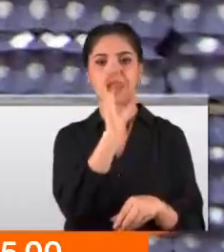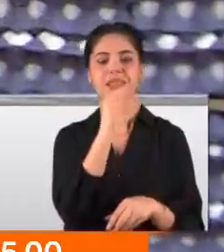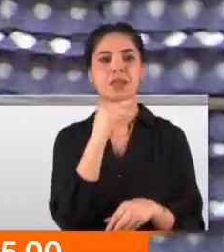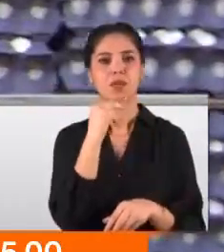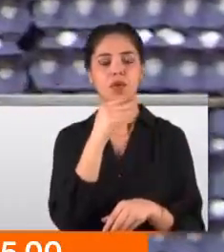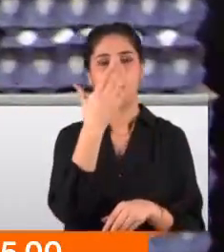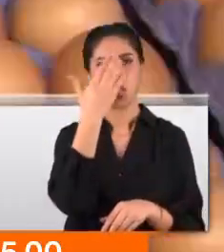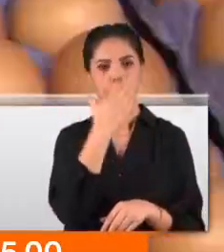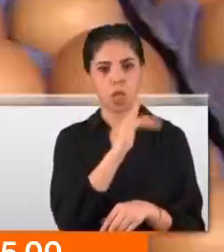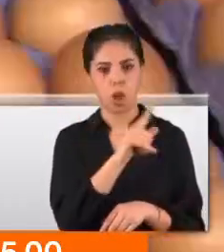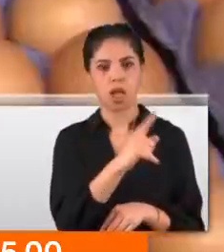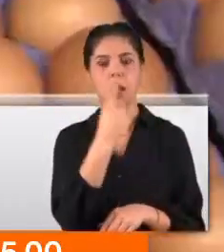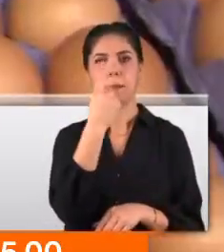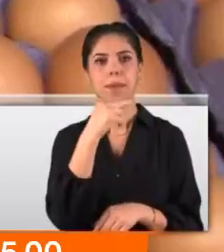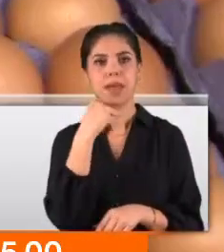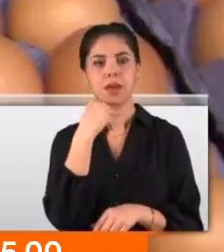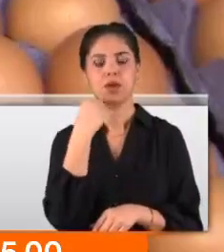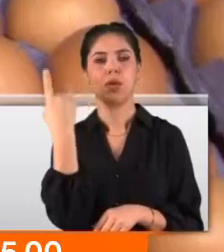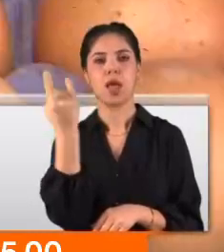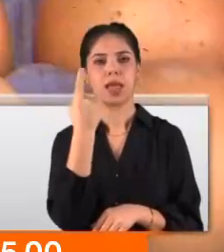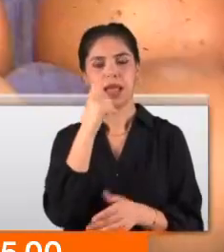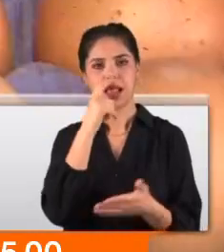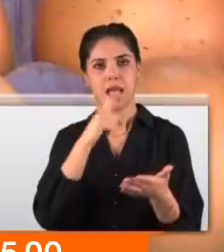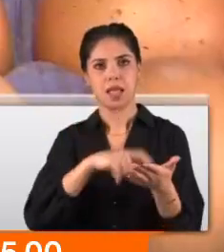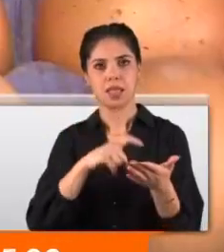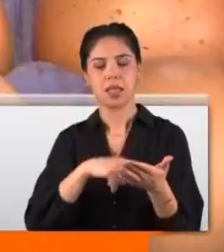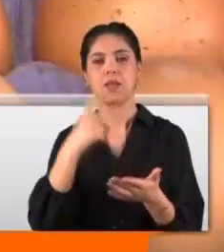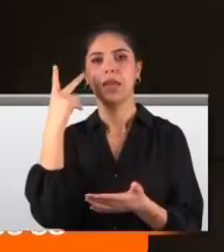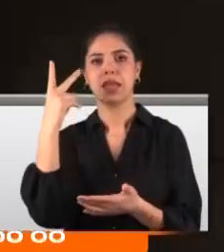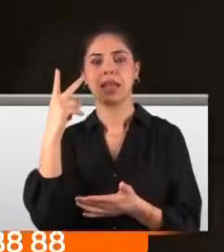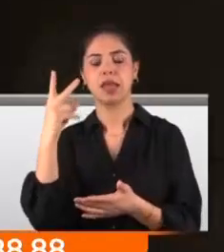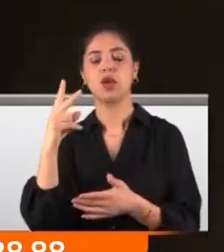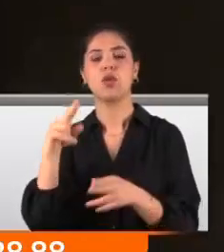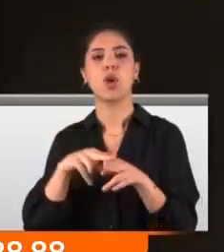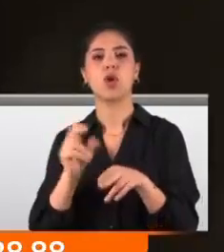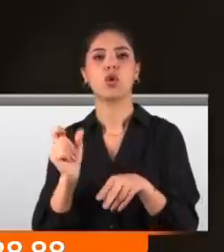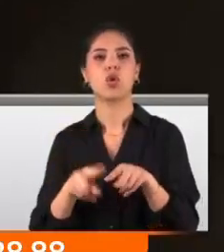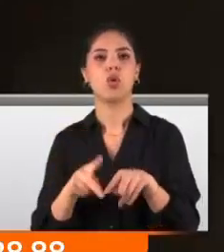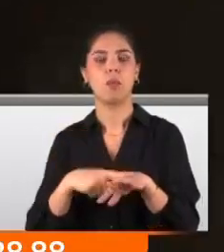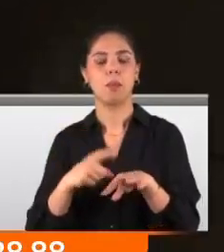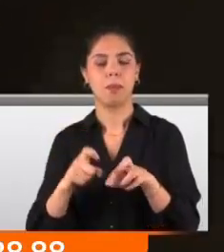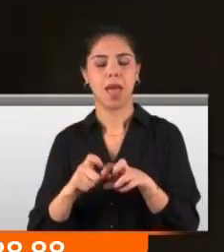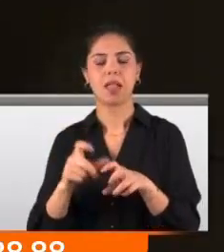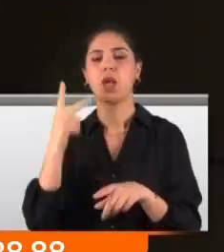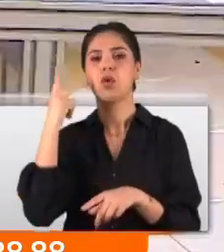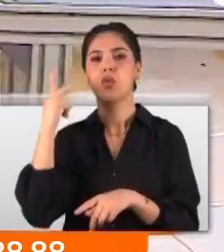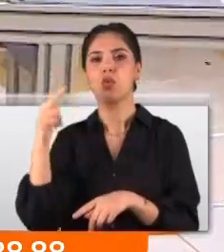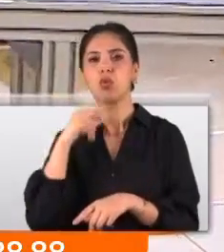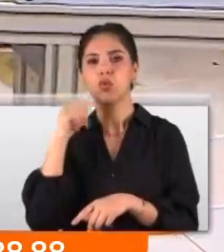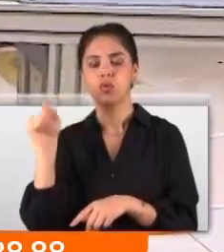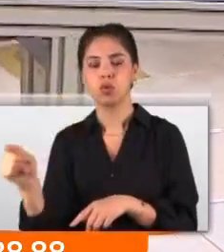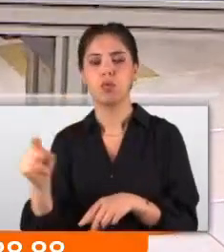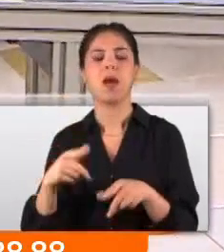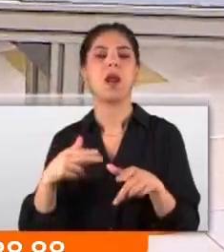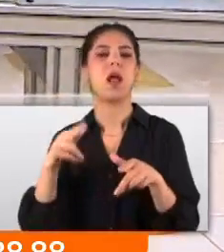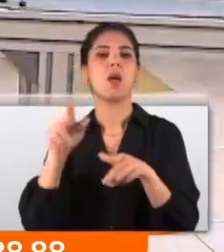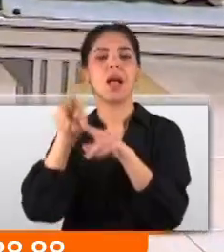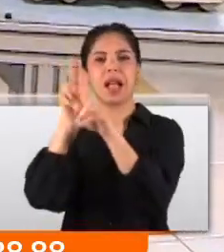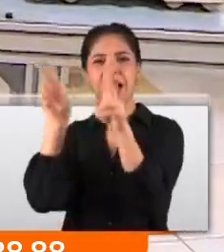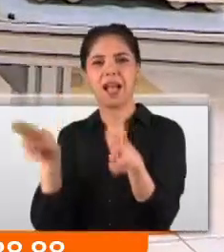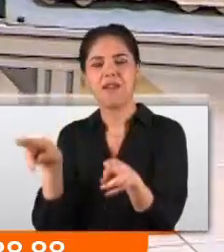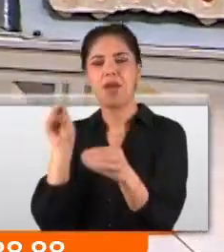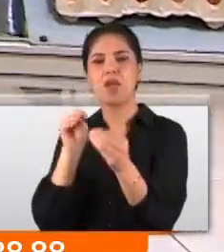kod organik, 1 numara gezen tavuk, 2 numara kümes, 3 numaraysa kafes yumurtası olduğunu anlatıyor. Yumurta damgalamaysa